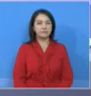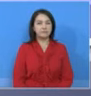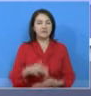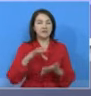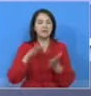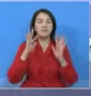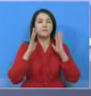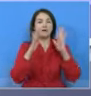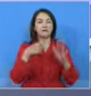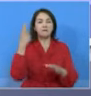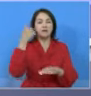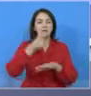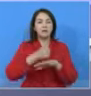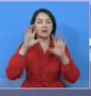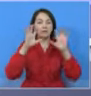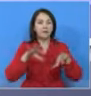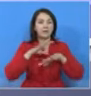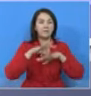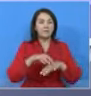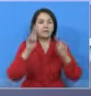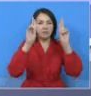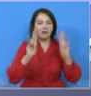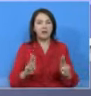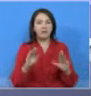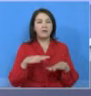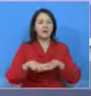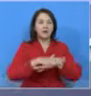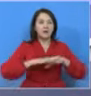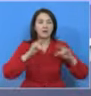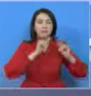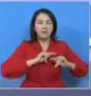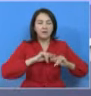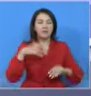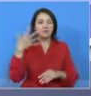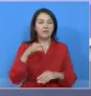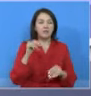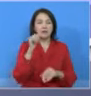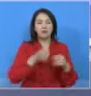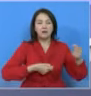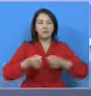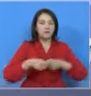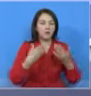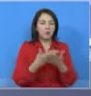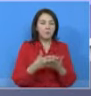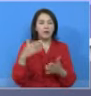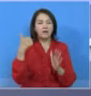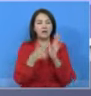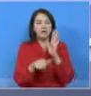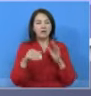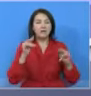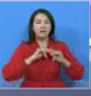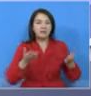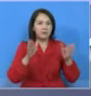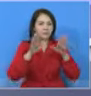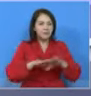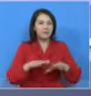В Центральном парке имени первого президента прошла традиционная ярмарка вакансий. Более 50 работодателей предложили около 60